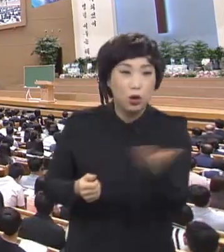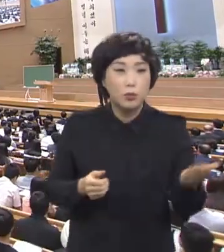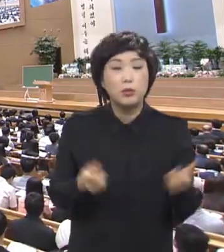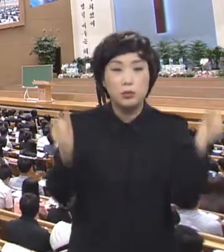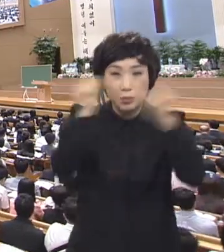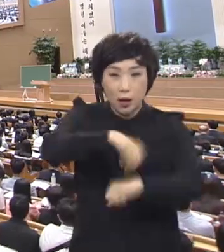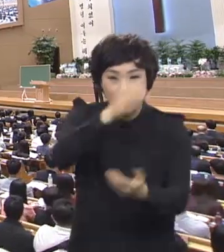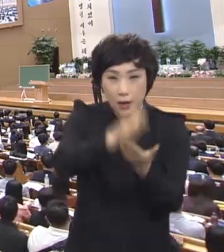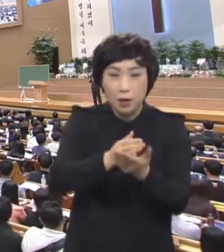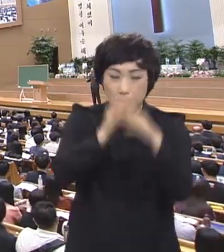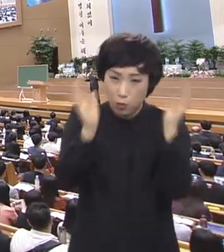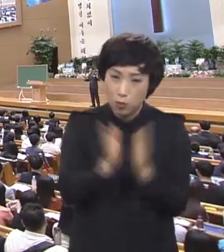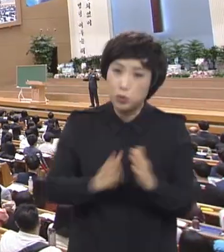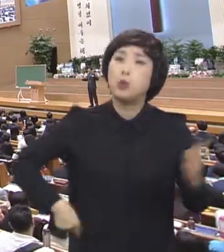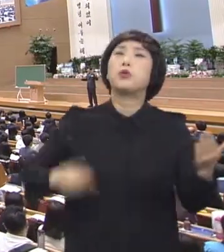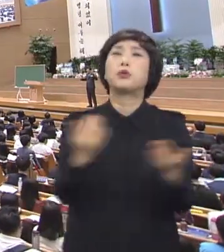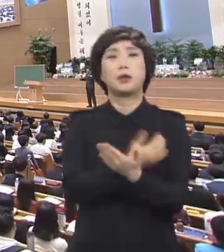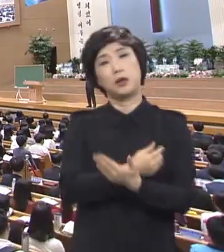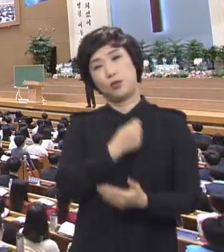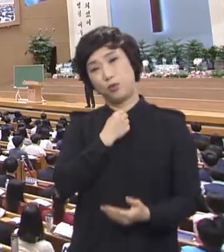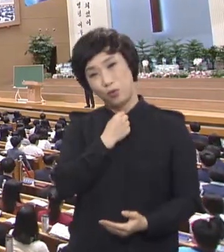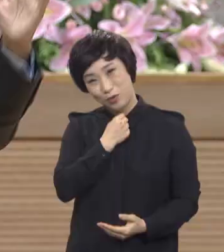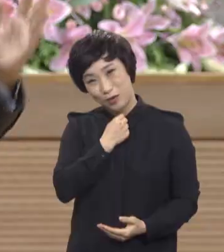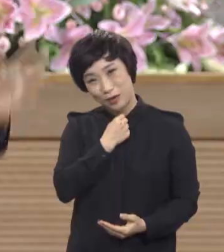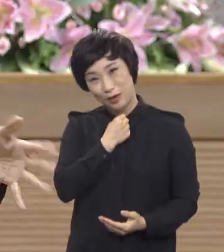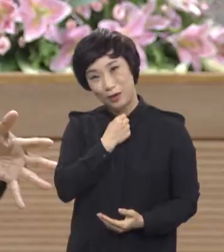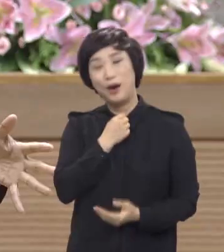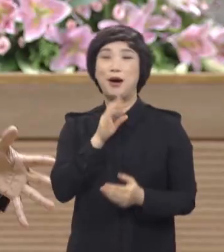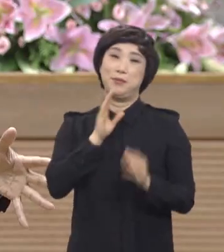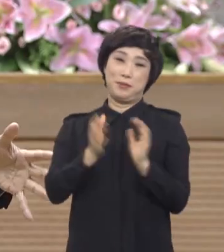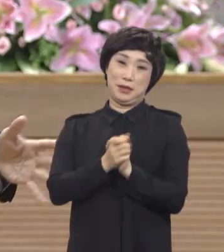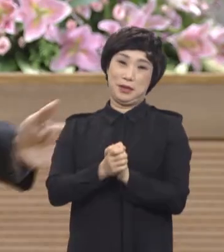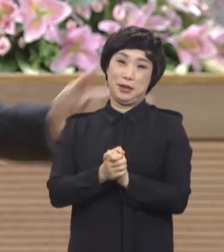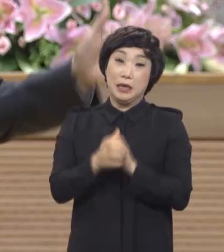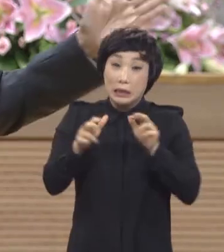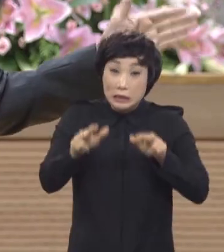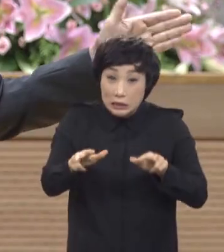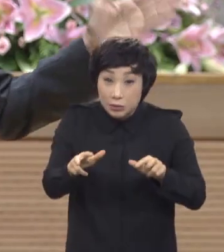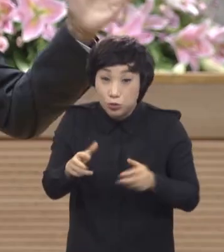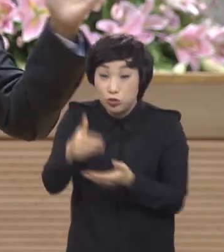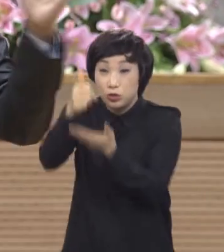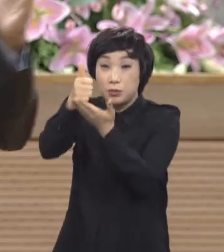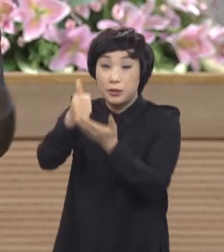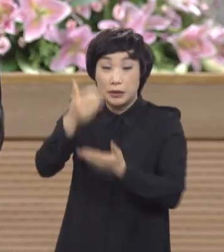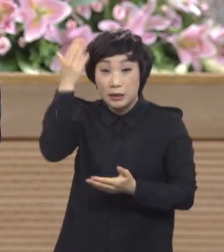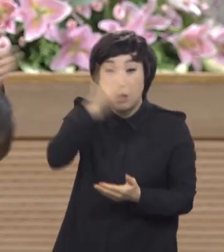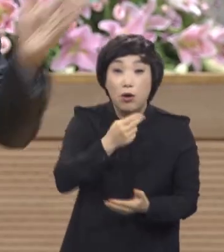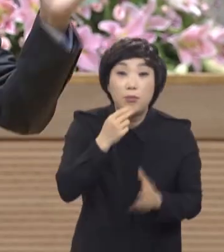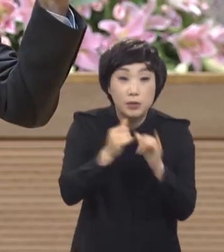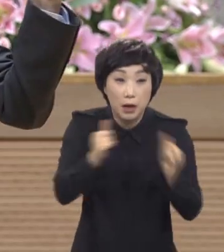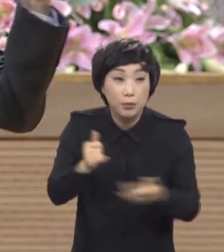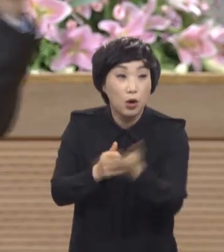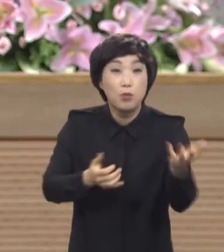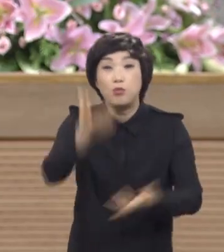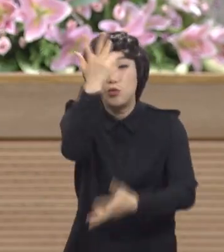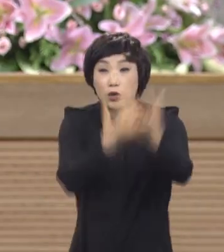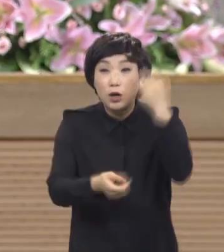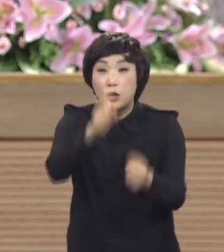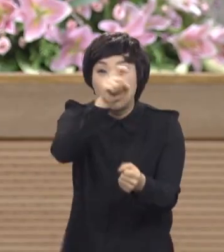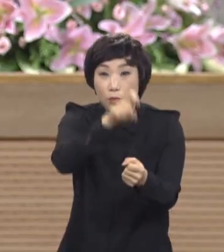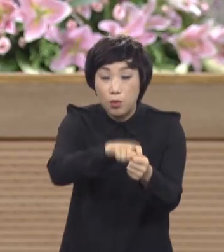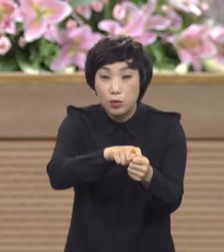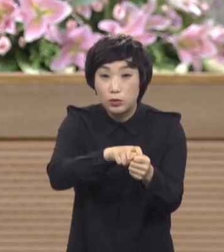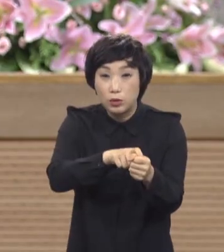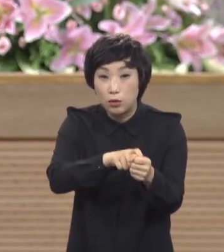이르기를 원하시느니라 자 주님이 지금도 경건치 않은 자들을 불살로 웃기기